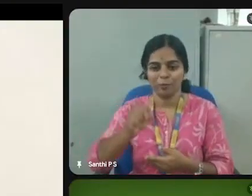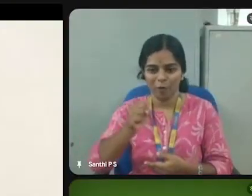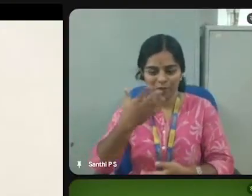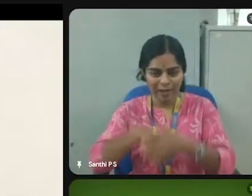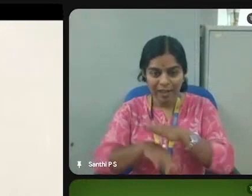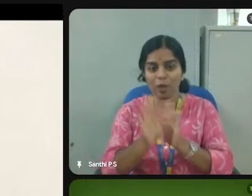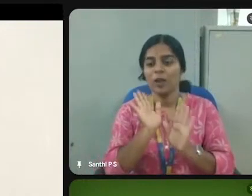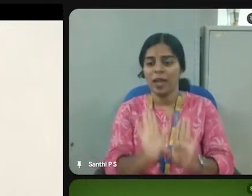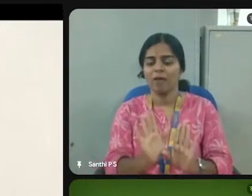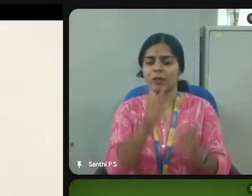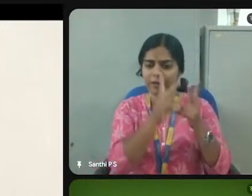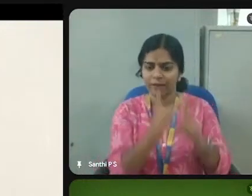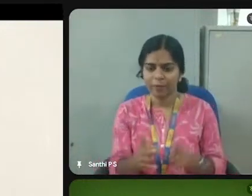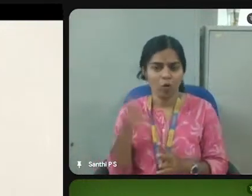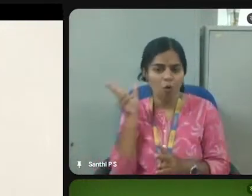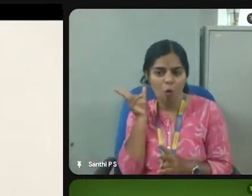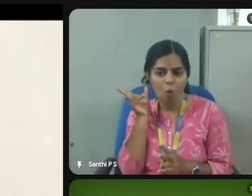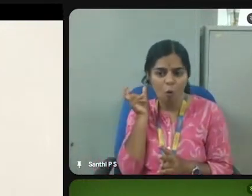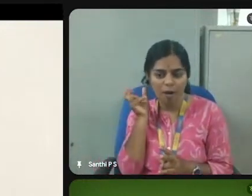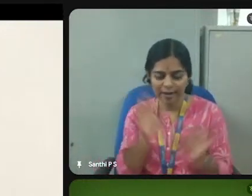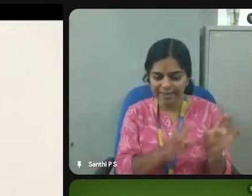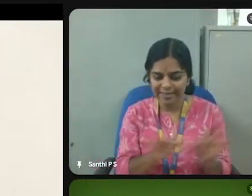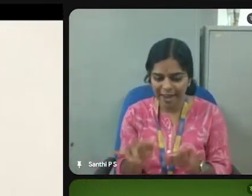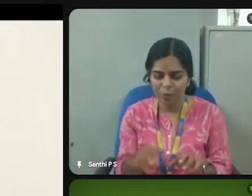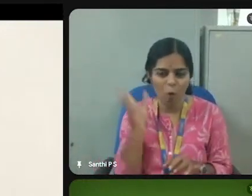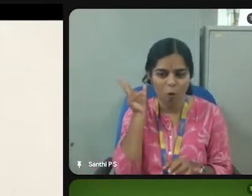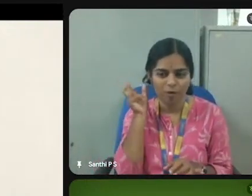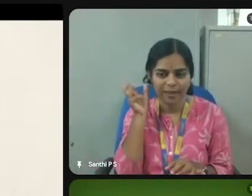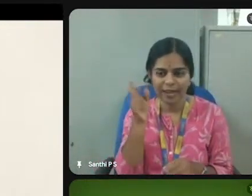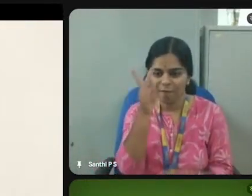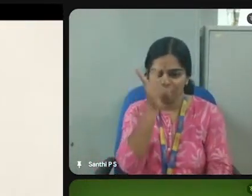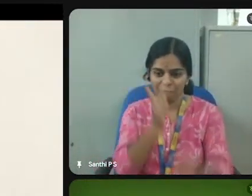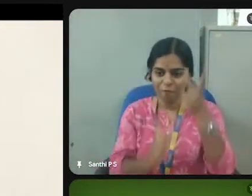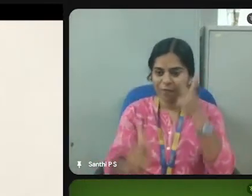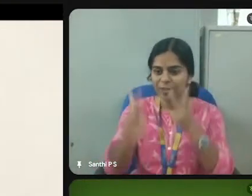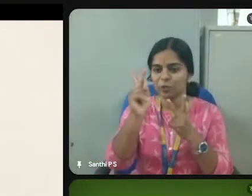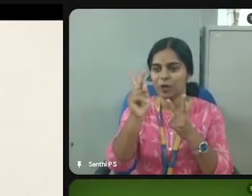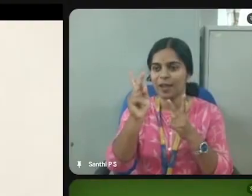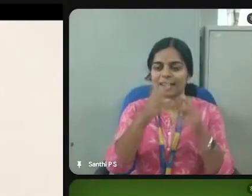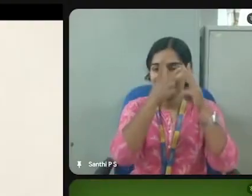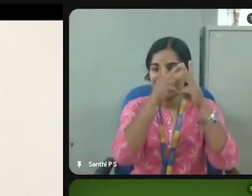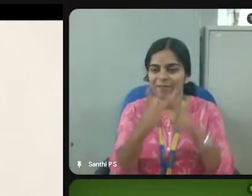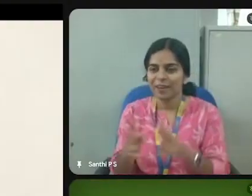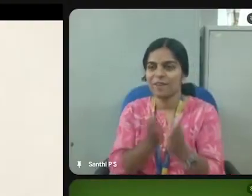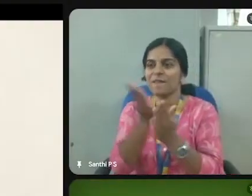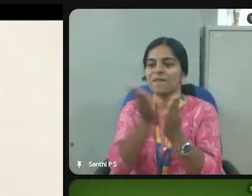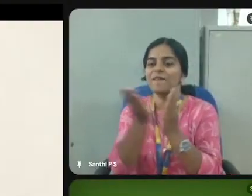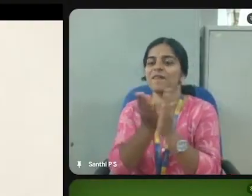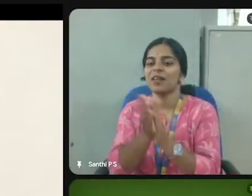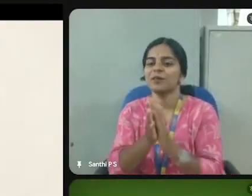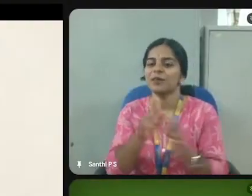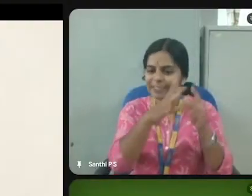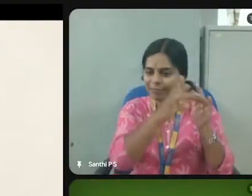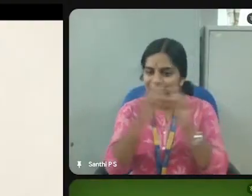നമ്മൾക്ക് ഓഡിറ്ററി ടൈപ്പ് റൈറ്റേഴ്സ് പോലെ ഉണ്ട്. അതേപോലെ നമുക്ക് വിഷ്വൽ സ്കെഡ്യൂളിംഗ് ചെയ്യാം. അതിന് വേണ്ടിയിട്ടുള്ള പ്രത്യേക സോഫ്റ്റ്വെയർ